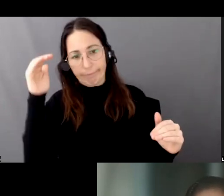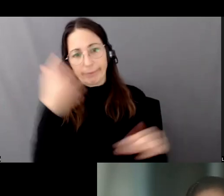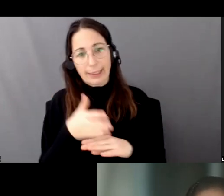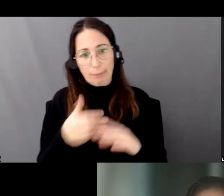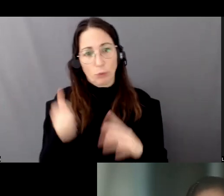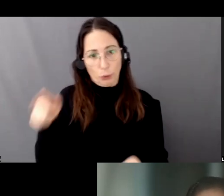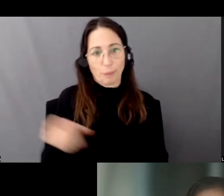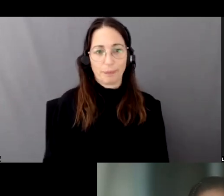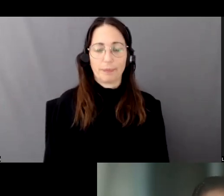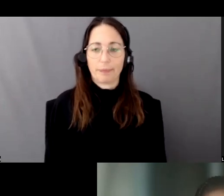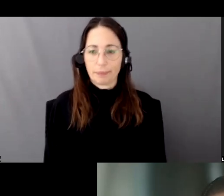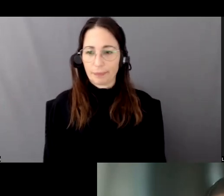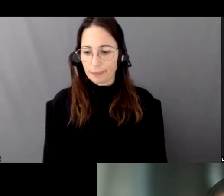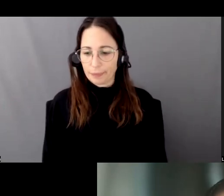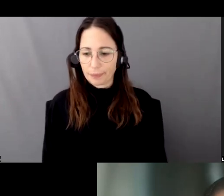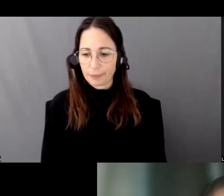anglais.